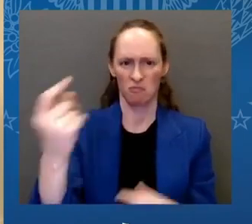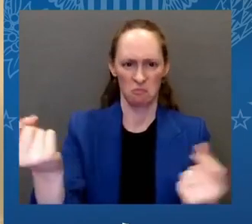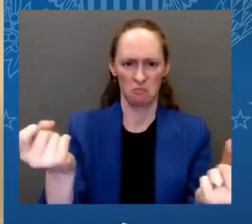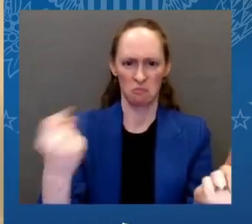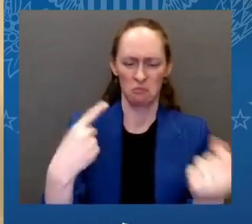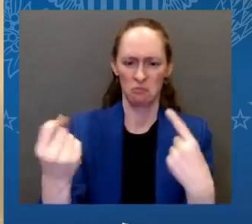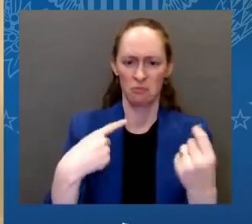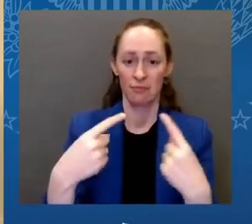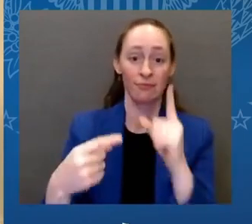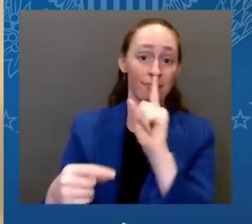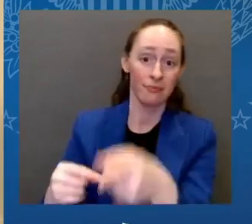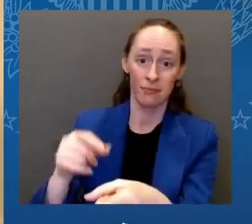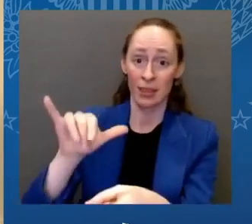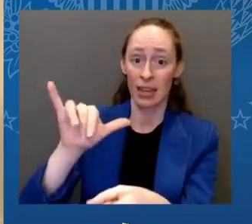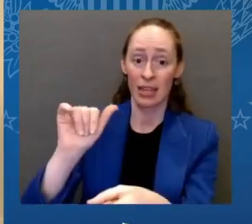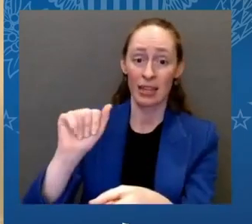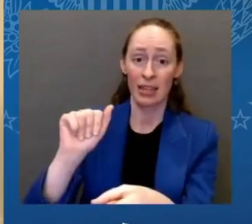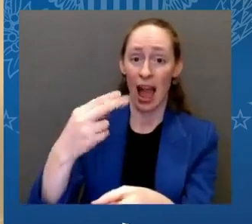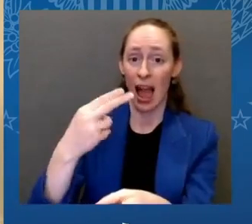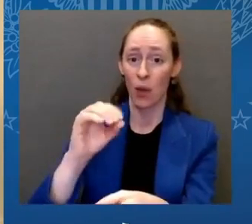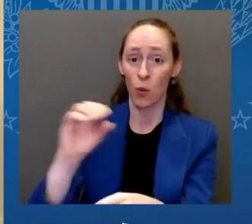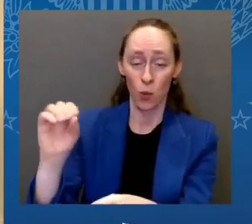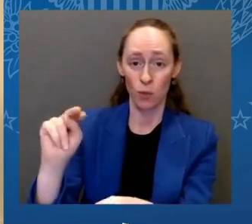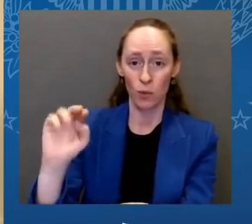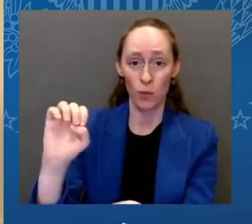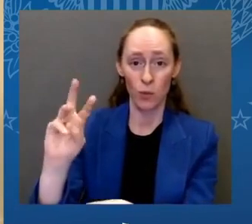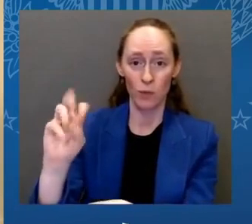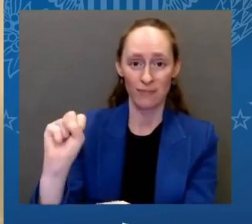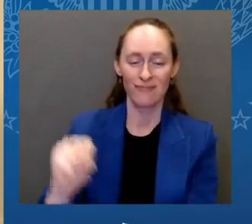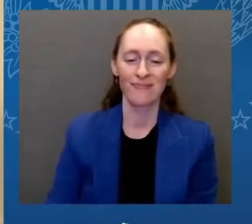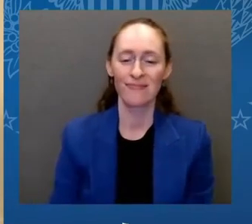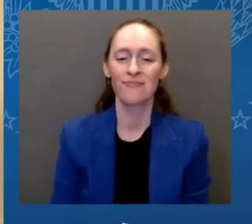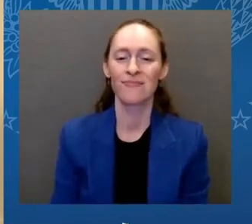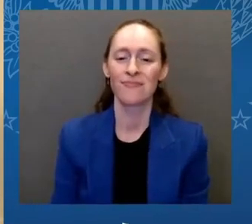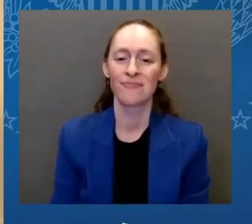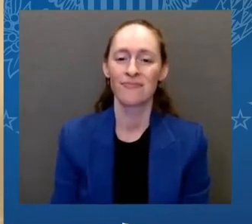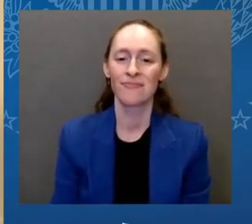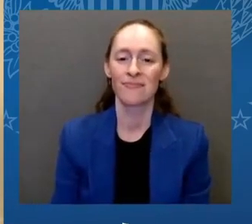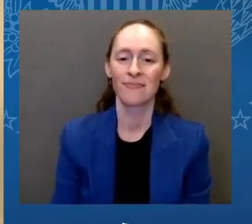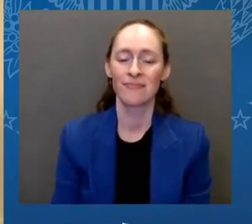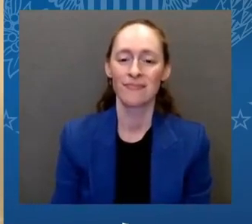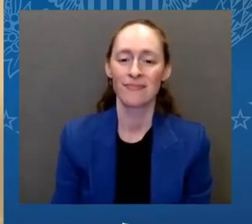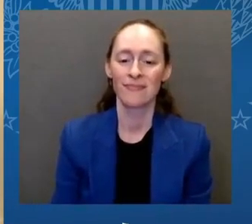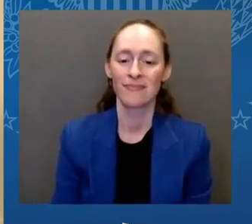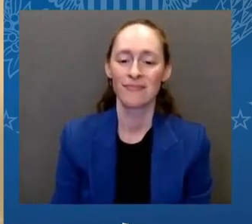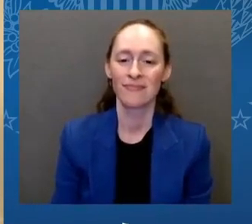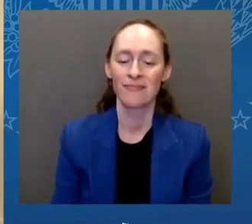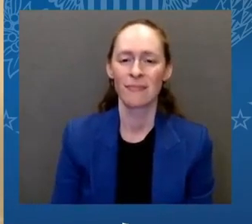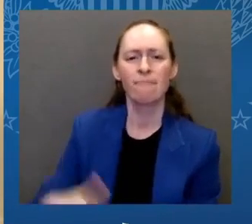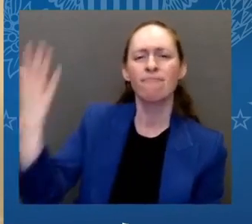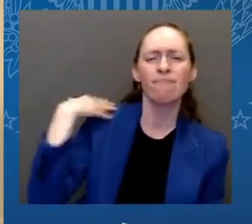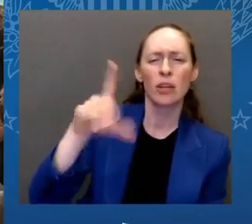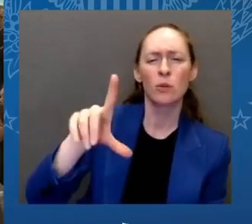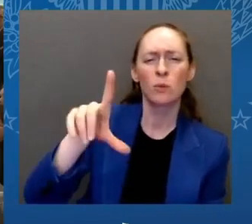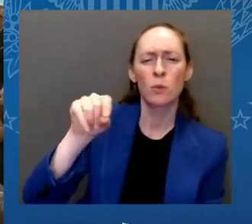Yahoo новин. У 22-му році ви були головою двохпартійної